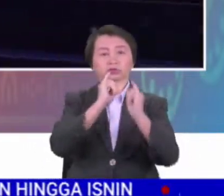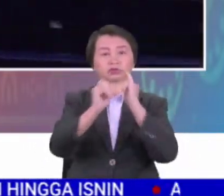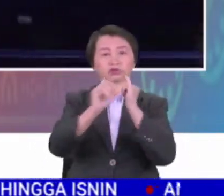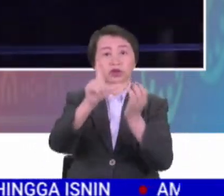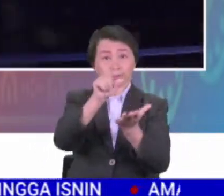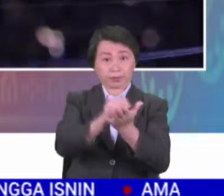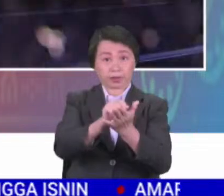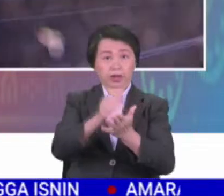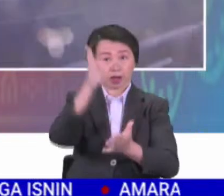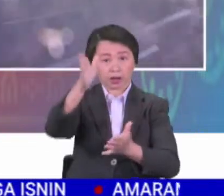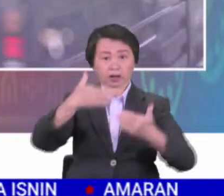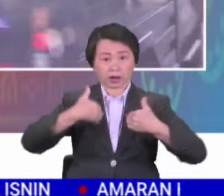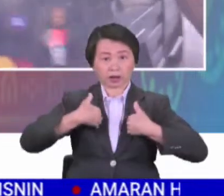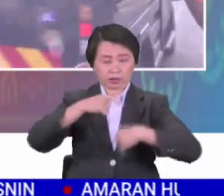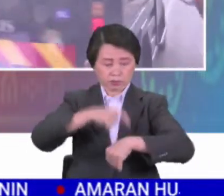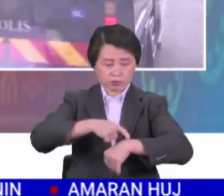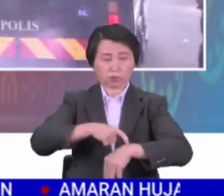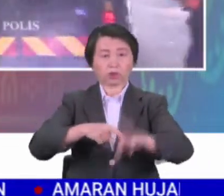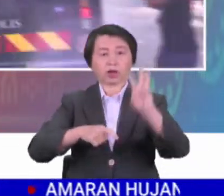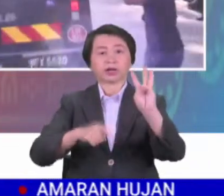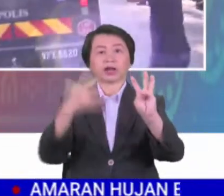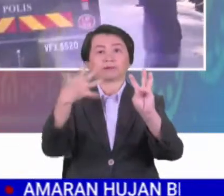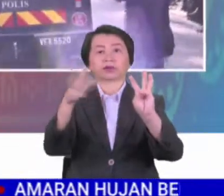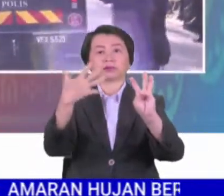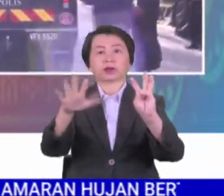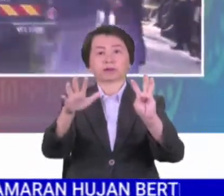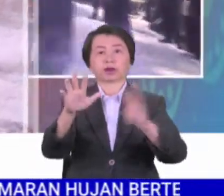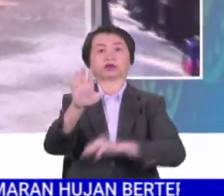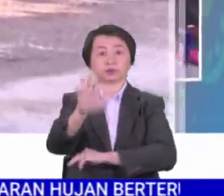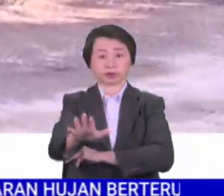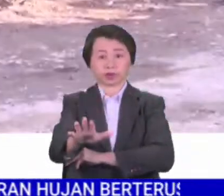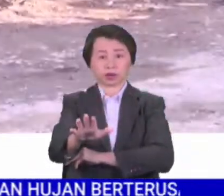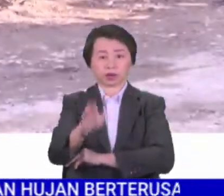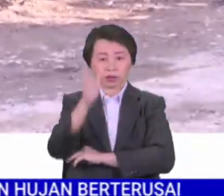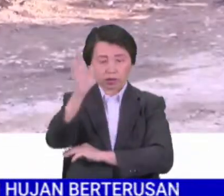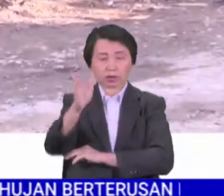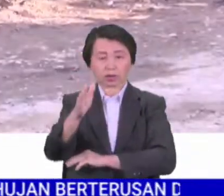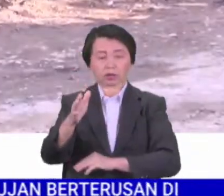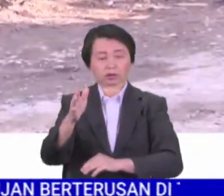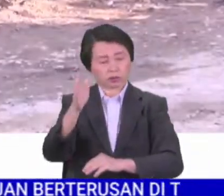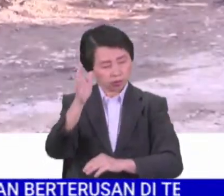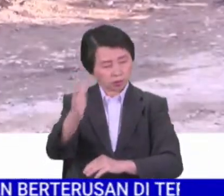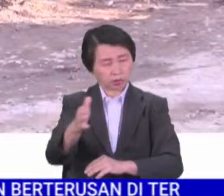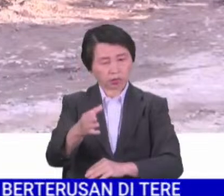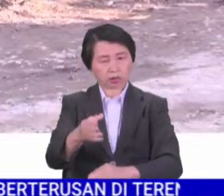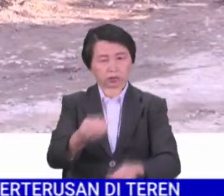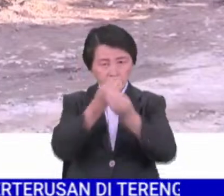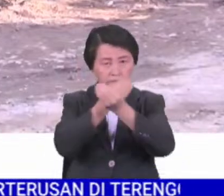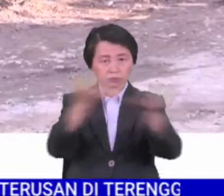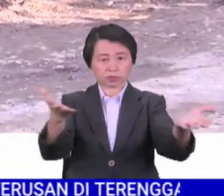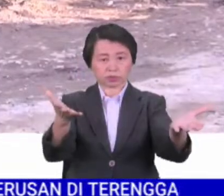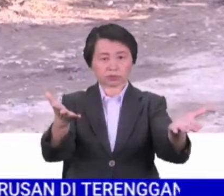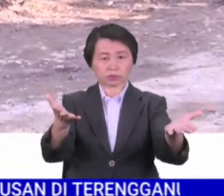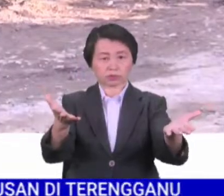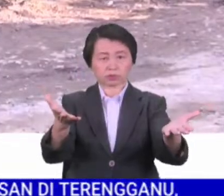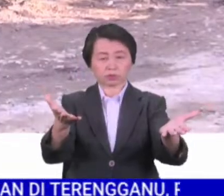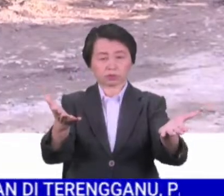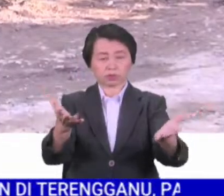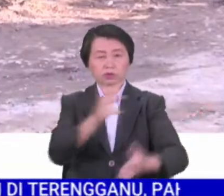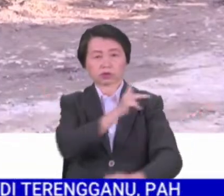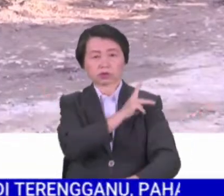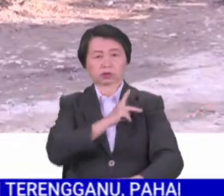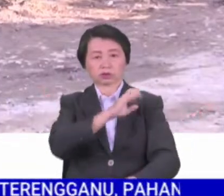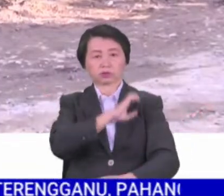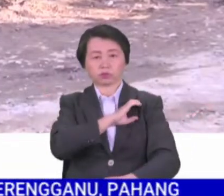media akan diadakan pada pukul 6.15 petang ini yang akan disampaikan oleh